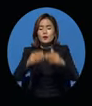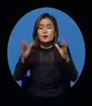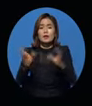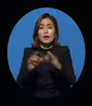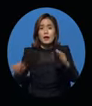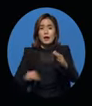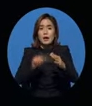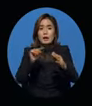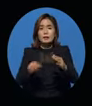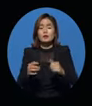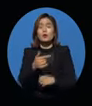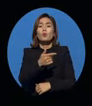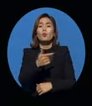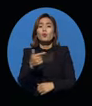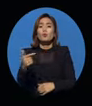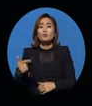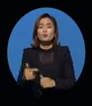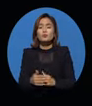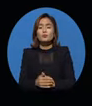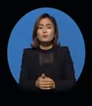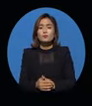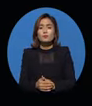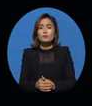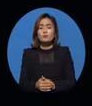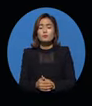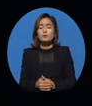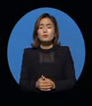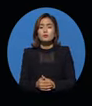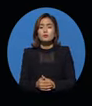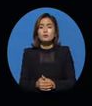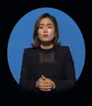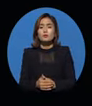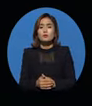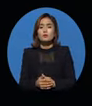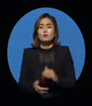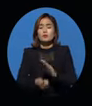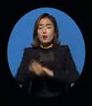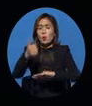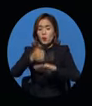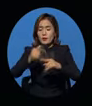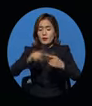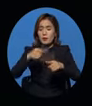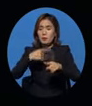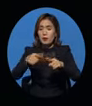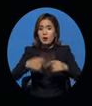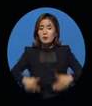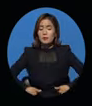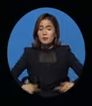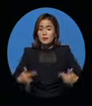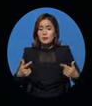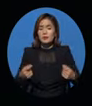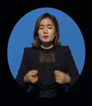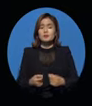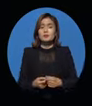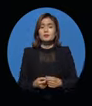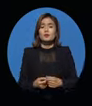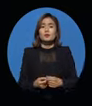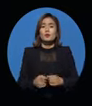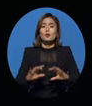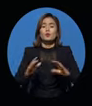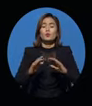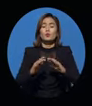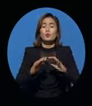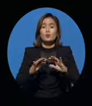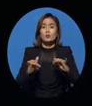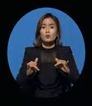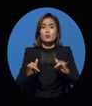너무 그 어떤 그런 성과에 대해서 평가를 것은 평가 해야 된다고 봅니다 아 저는 국민들이